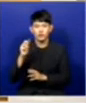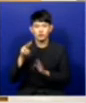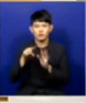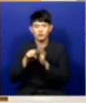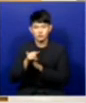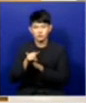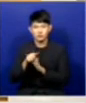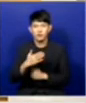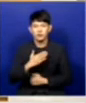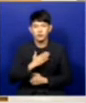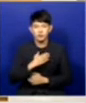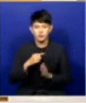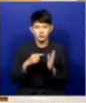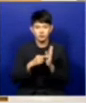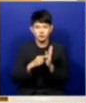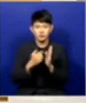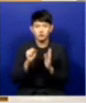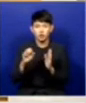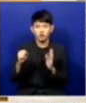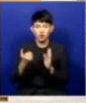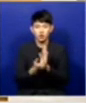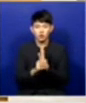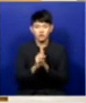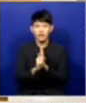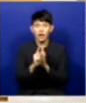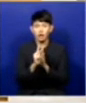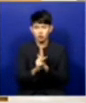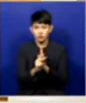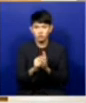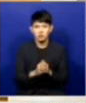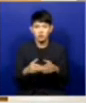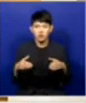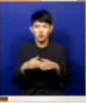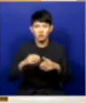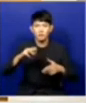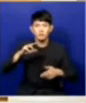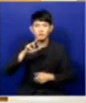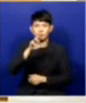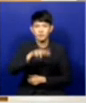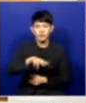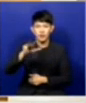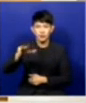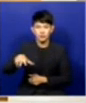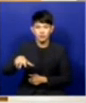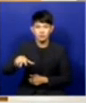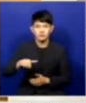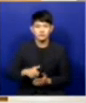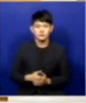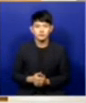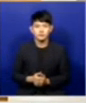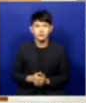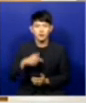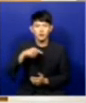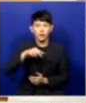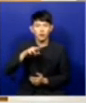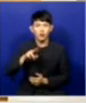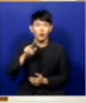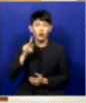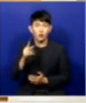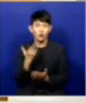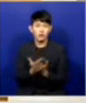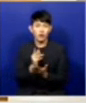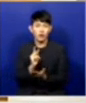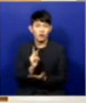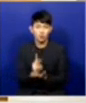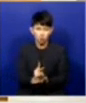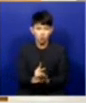จังหวัดสกลนครเขต4พรรคเพื่อไทยพระราชกำหนดพ.ร.ก.เงินกู้ 500,000